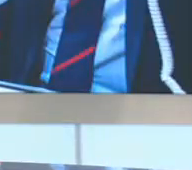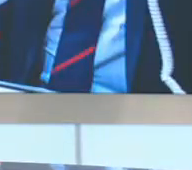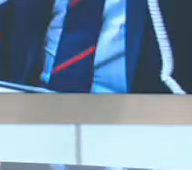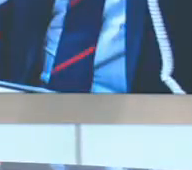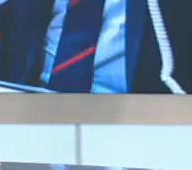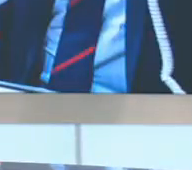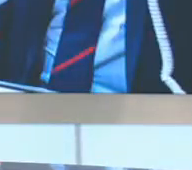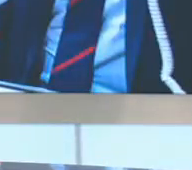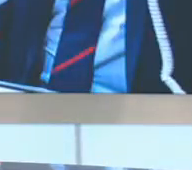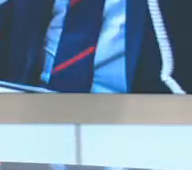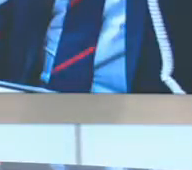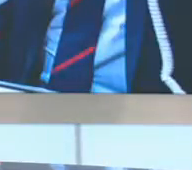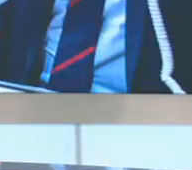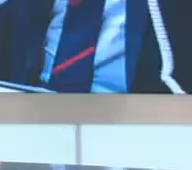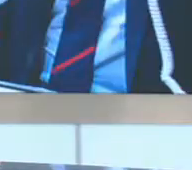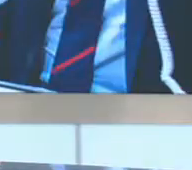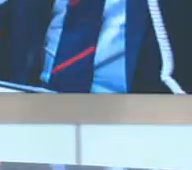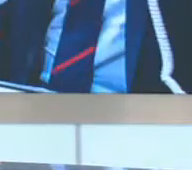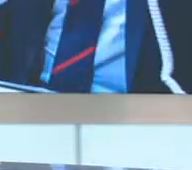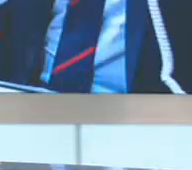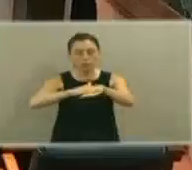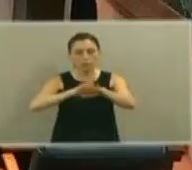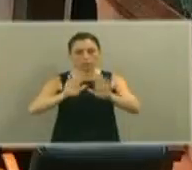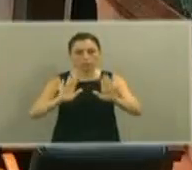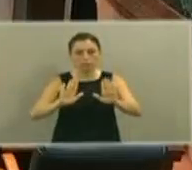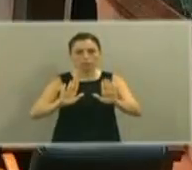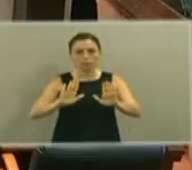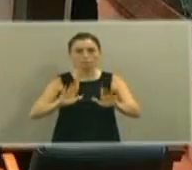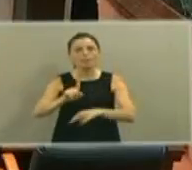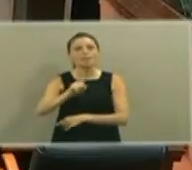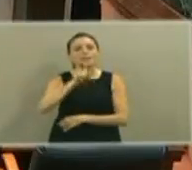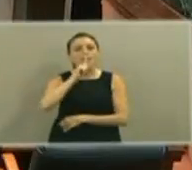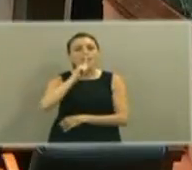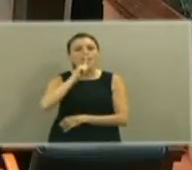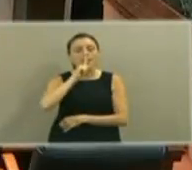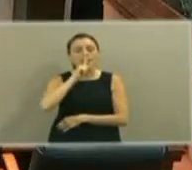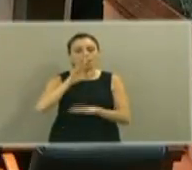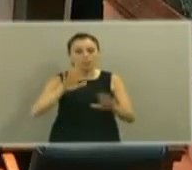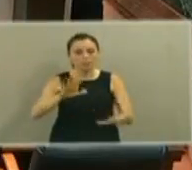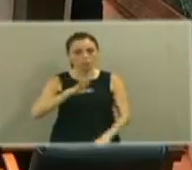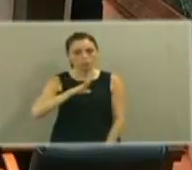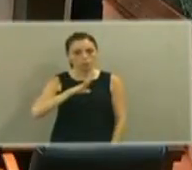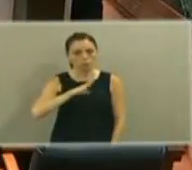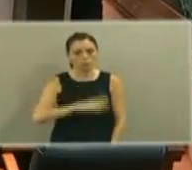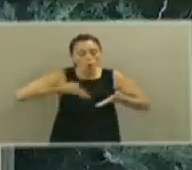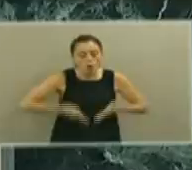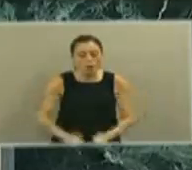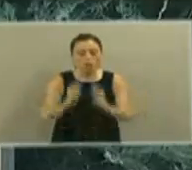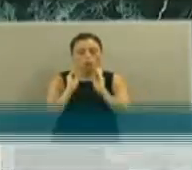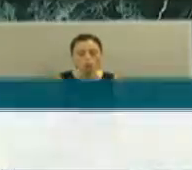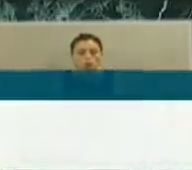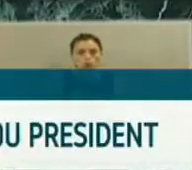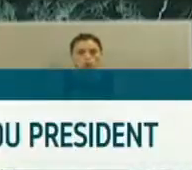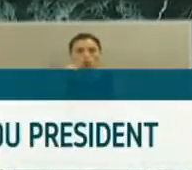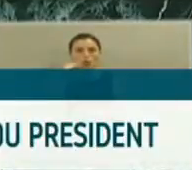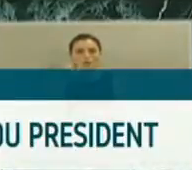aconseguit amb el suport de Ciutadans i Vox després d'un primer debat fallit per un desacord amb els mateixos partits. Avui López Miras ha expressat en el seu